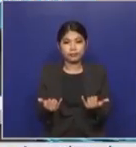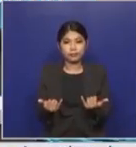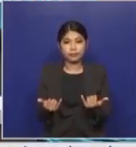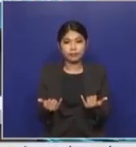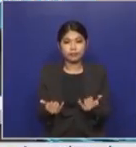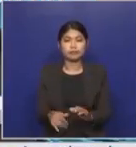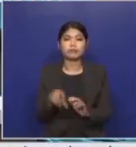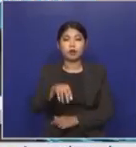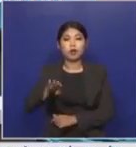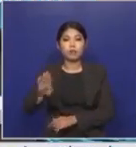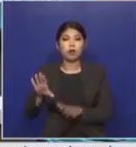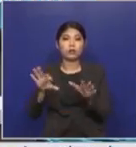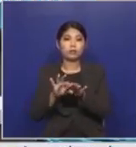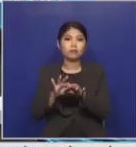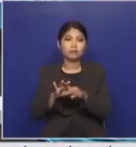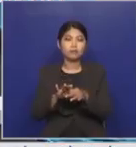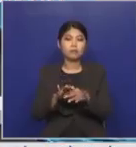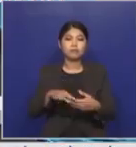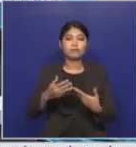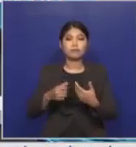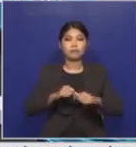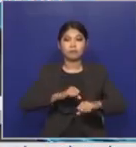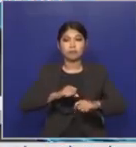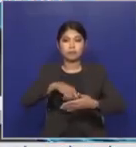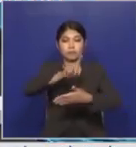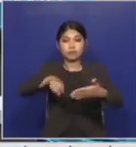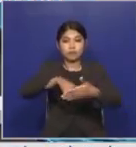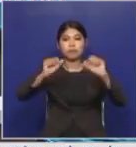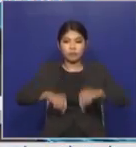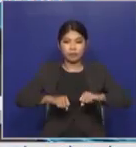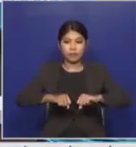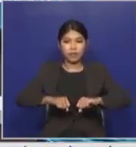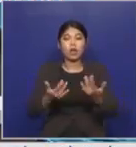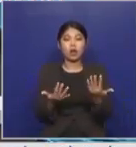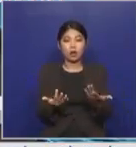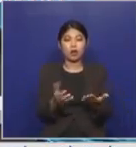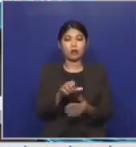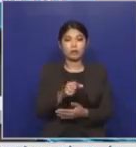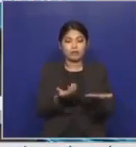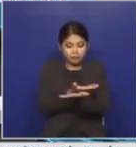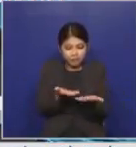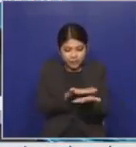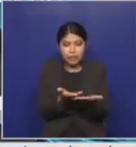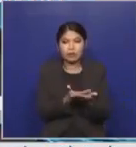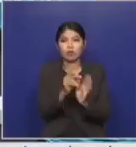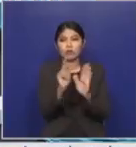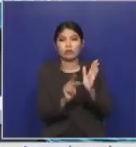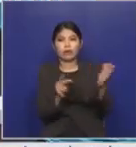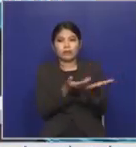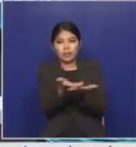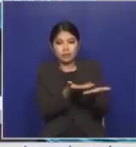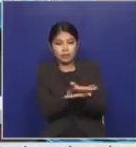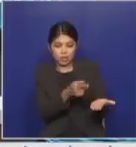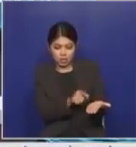พระราชบัญญัติว่าด้วยการออกเสียงประชามติยอมรอเข้าสู่การพี่นาสภาผู้แทนราษฎรผมจึงเห็นว่า